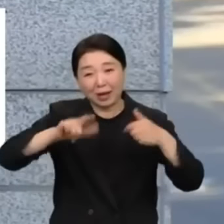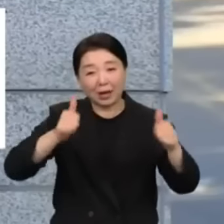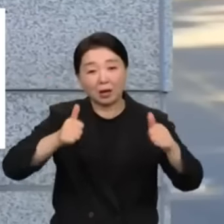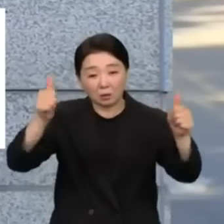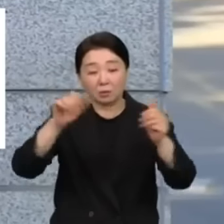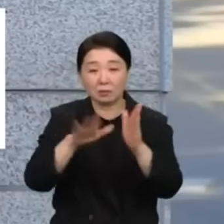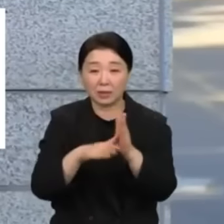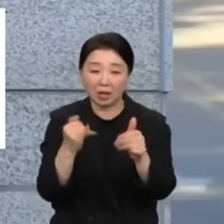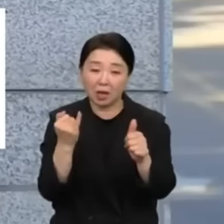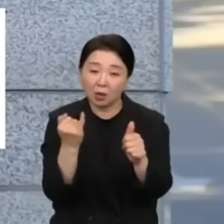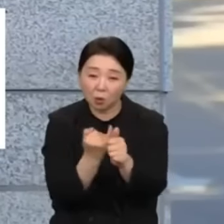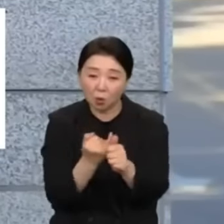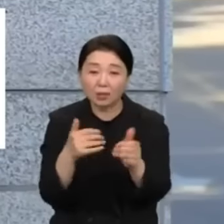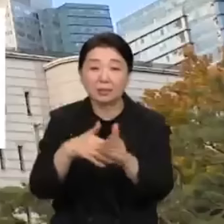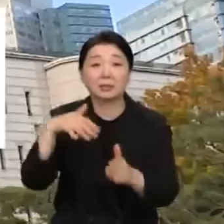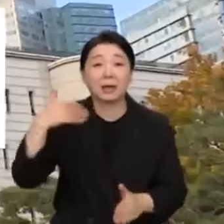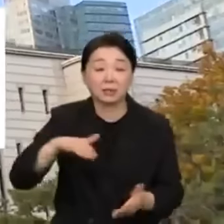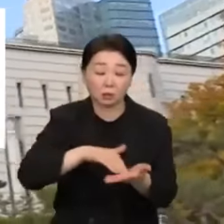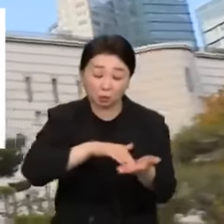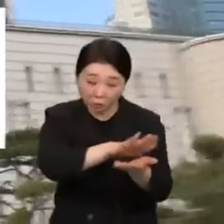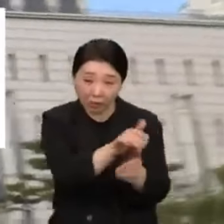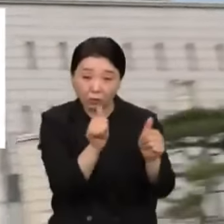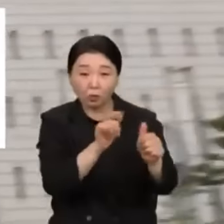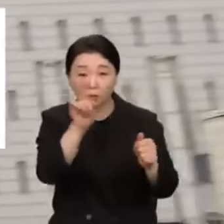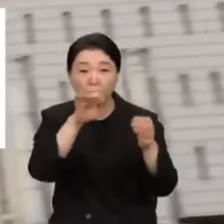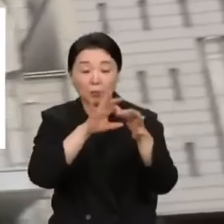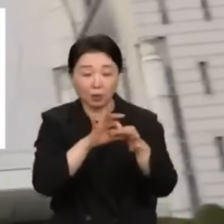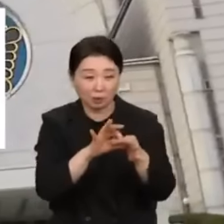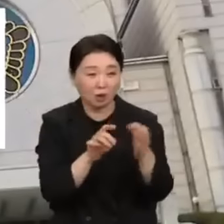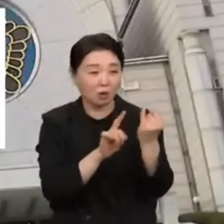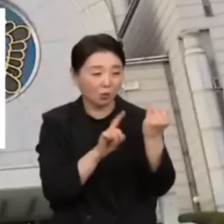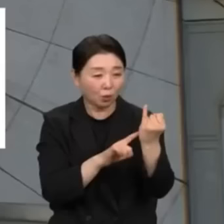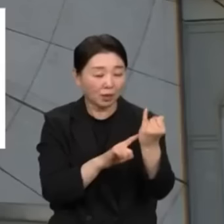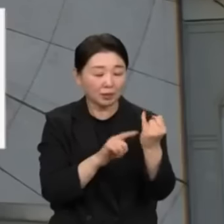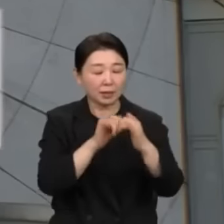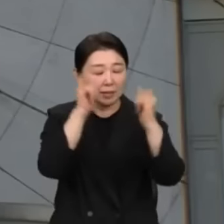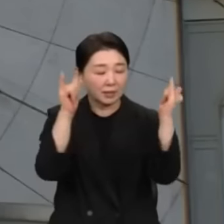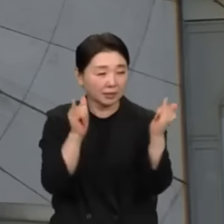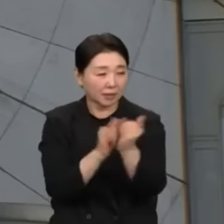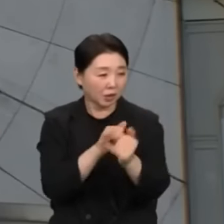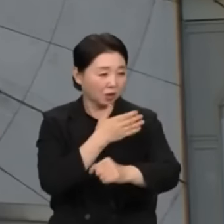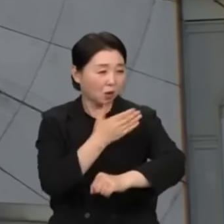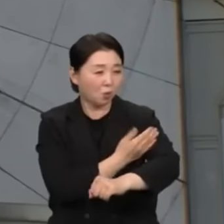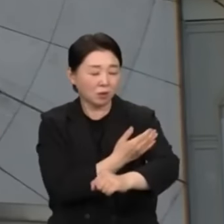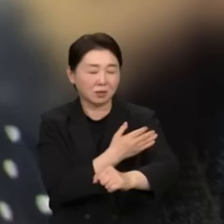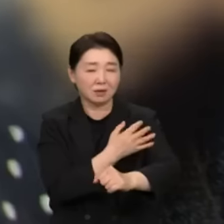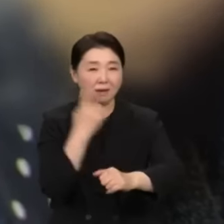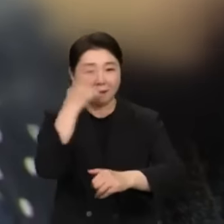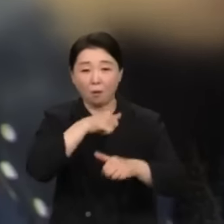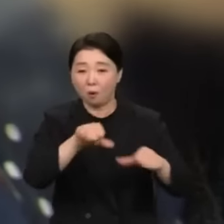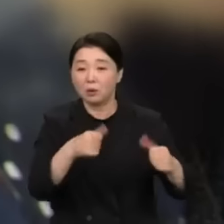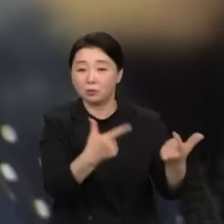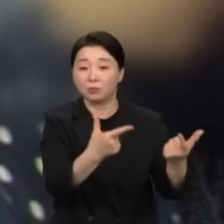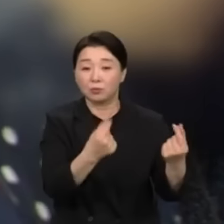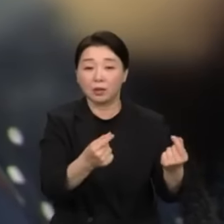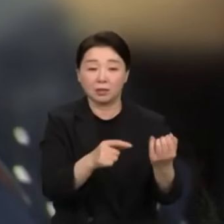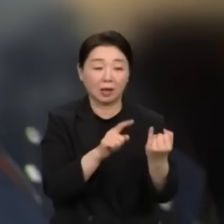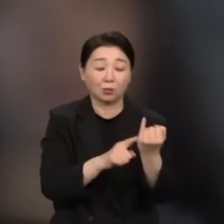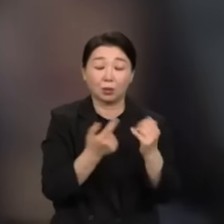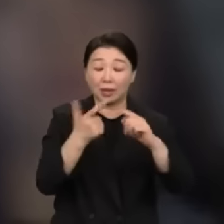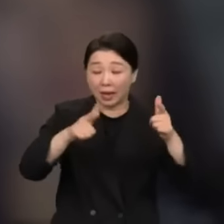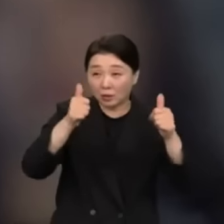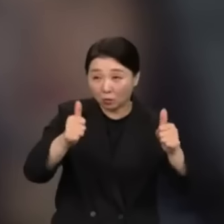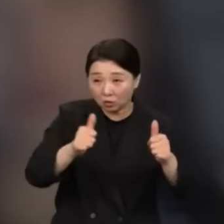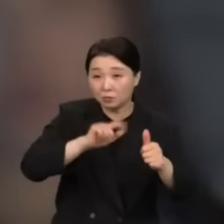끝나지 않았는데도 퇴거소송 등을 통해 노관장의 사회적 지위를 위태롭게 하고 있다고 언급했습니다. 노관장 측도 항소심